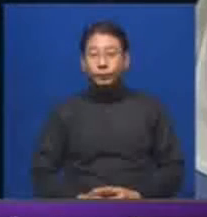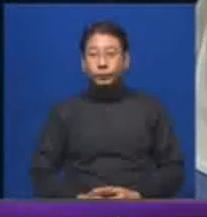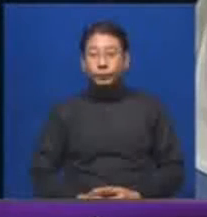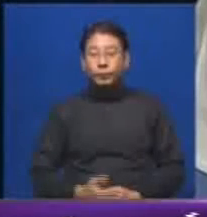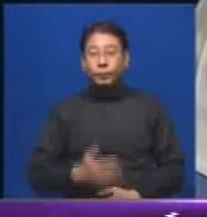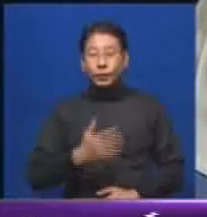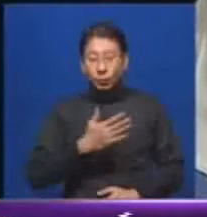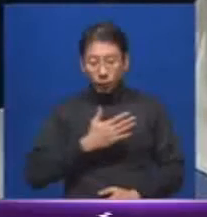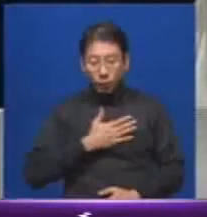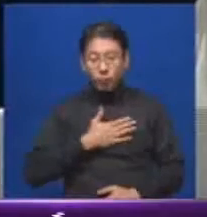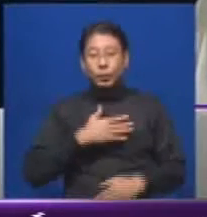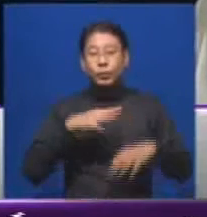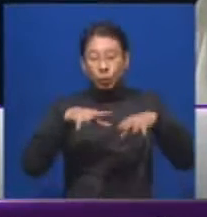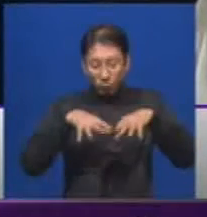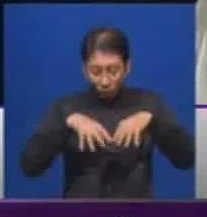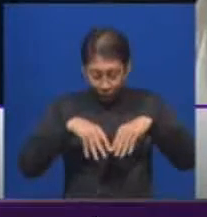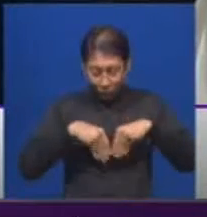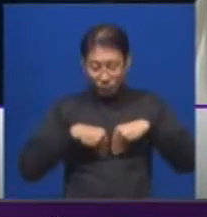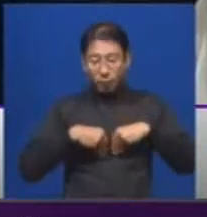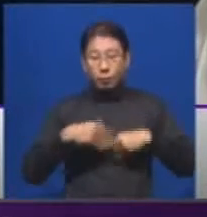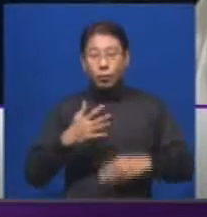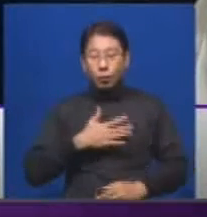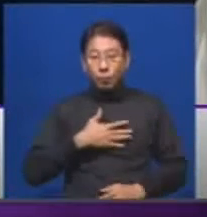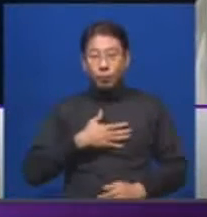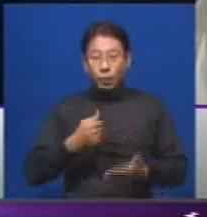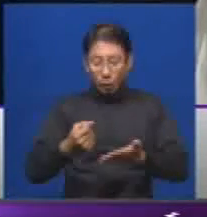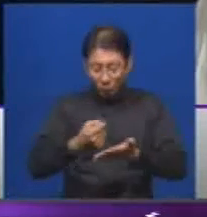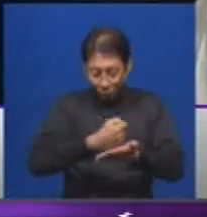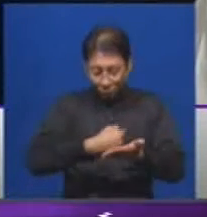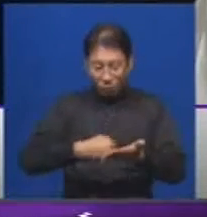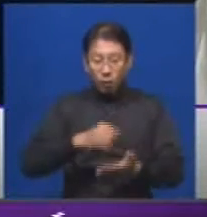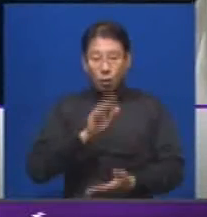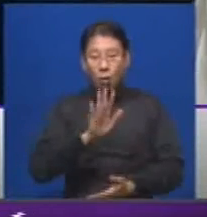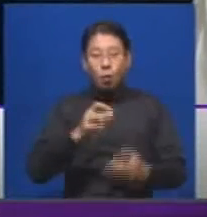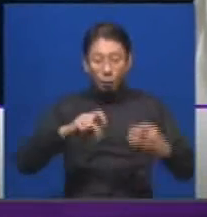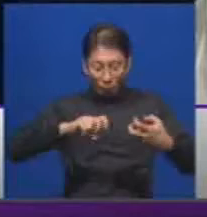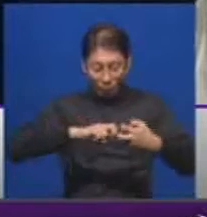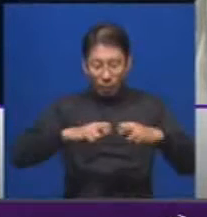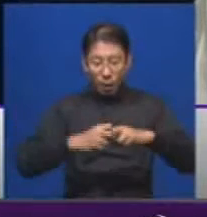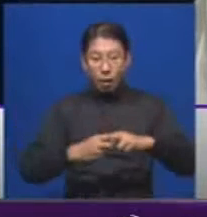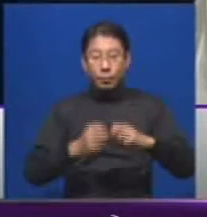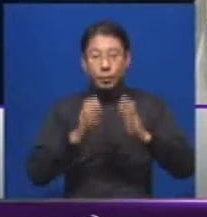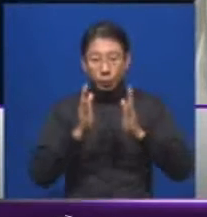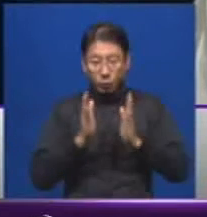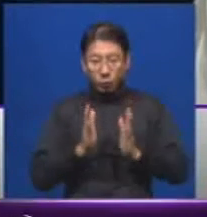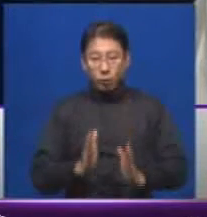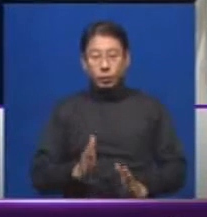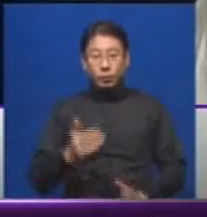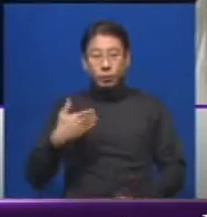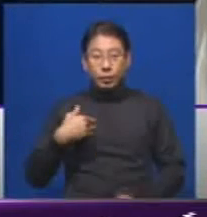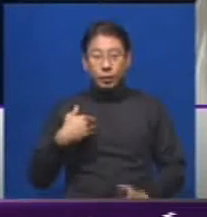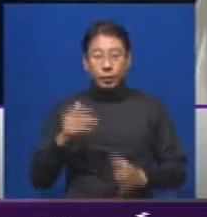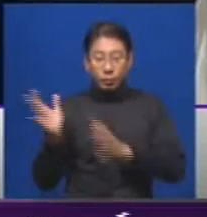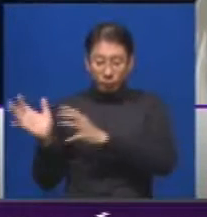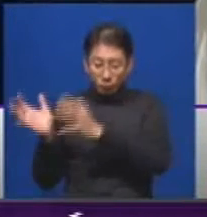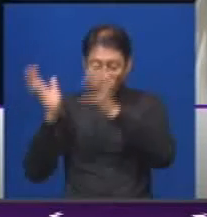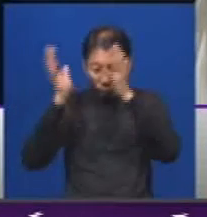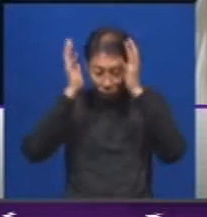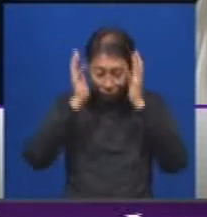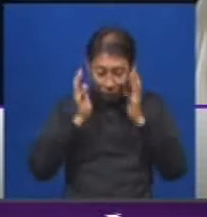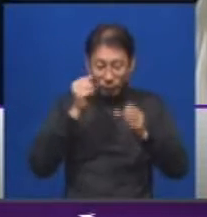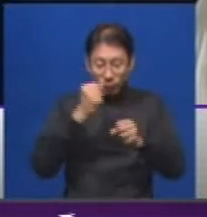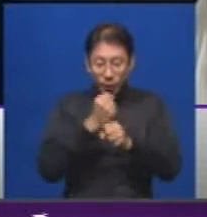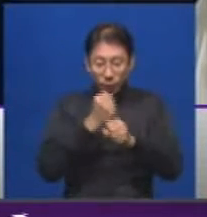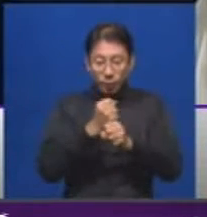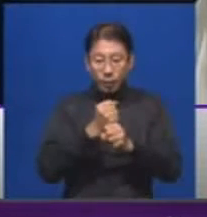และผมก็ยอมรับว่าผมก็เป็นส่วนหนึ่งของปัญหาและเป็นคนหนึ่งที่มีบทบาทในการนำพา